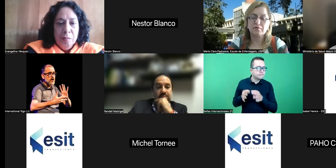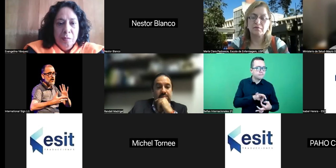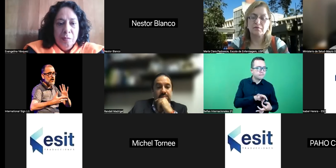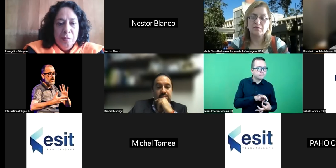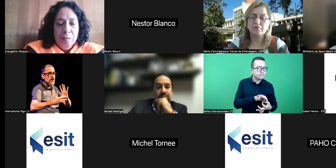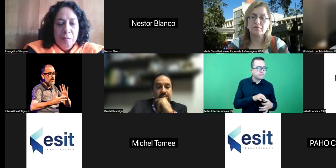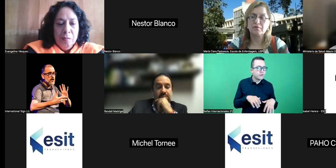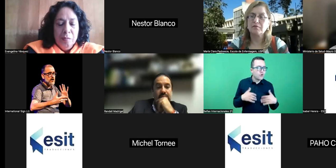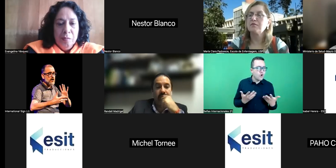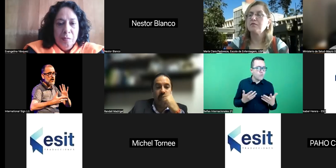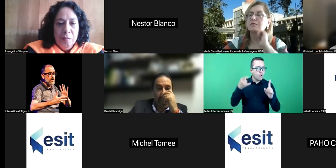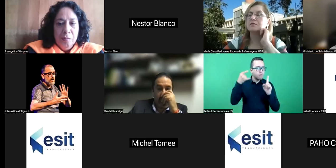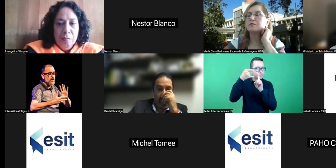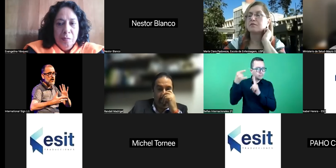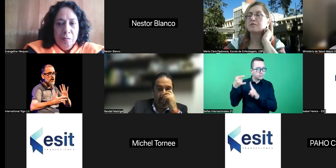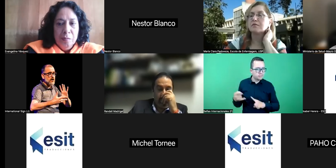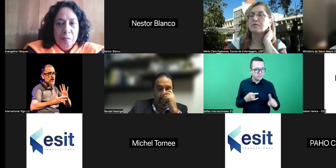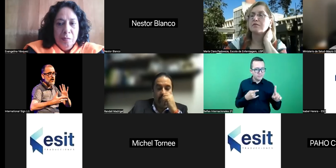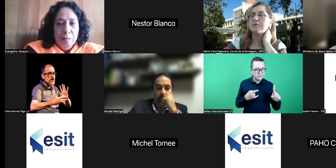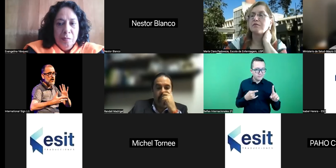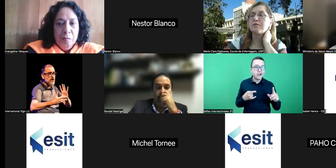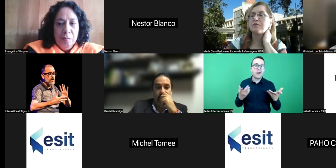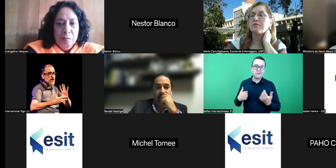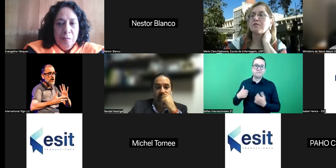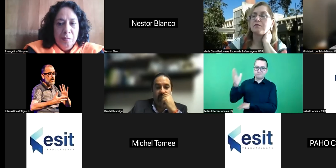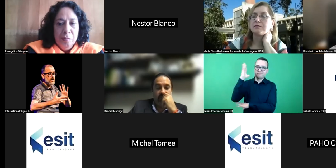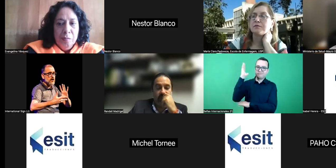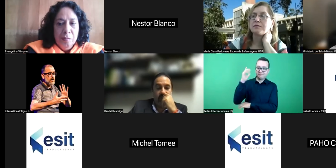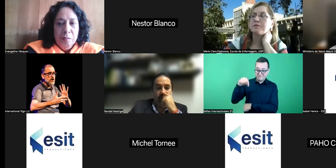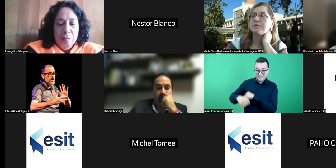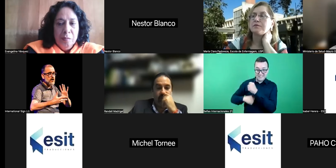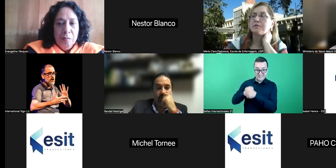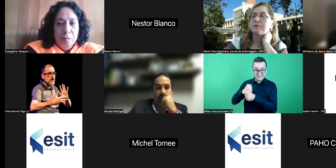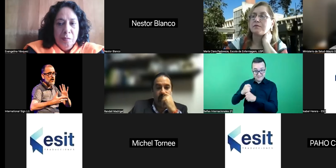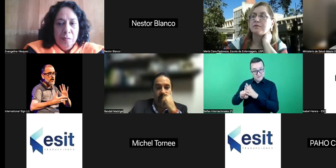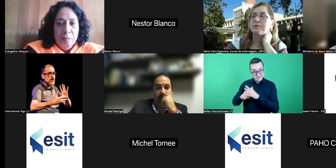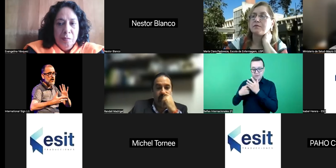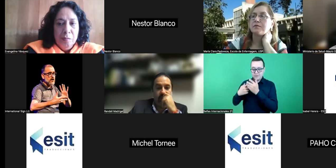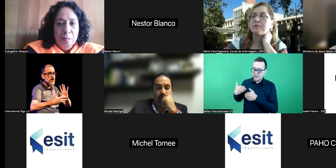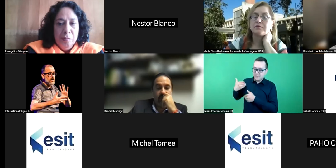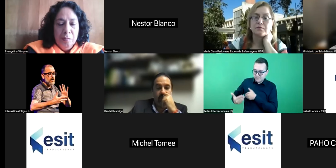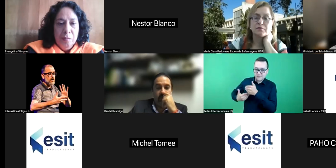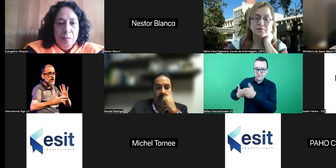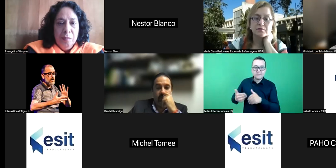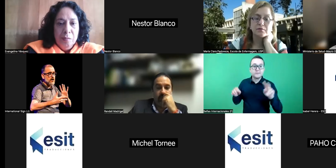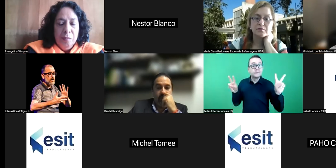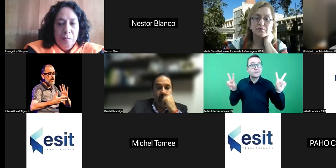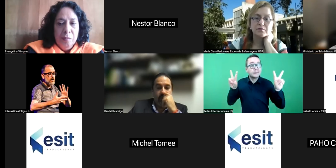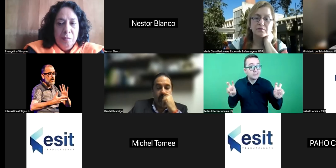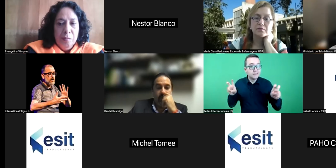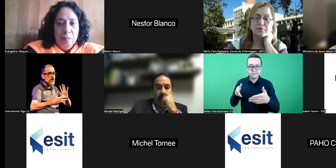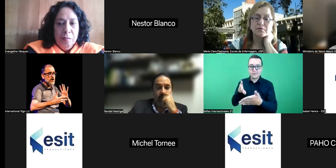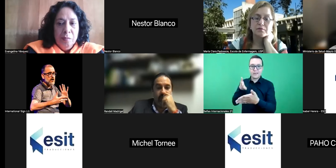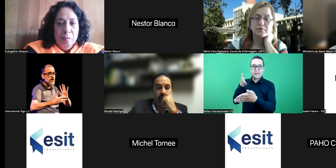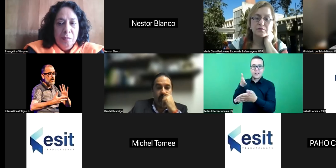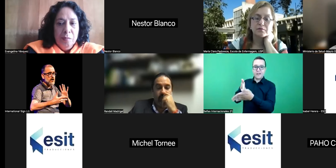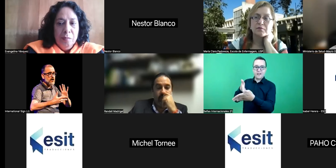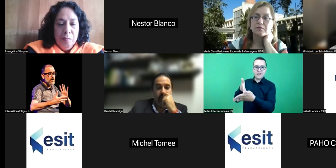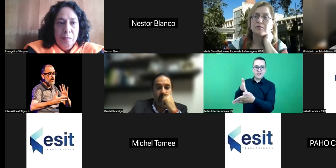se trouve ce webinaire. On est dans le cadre d'un ensemble d'une série de webinaires qu'on a commencé cette année autour des questions